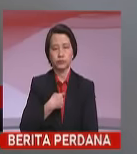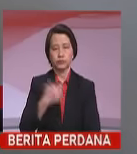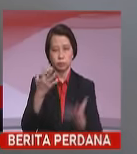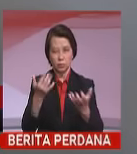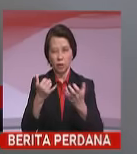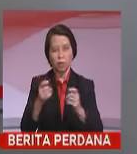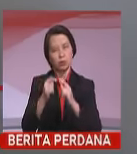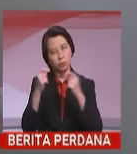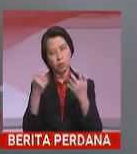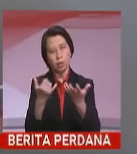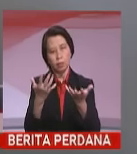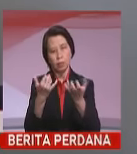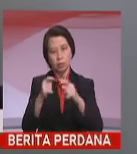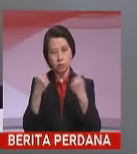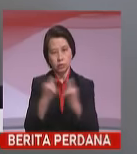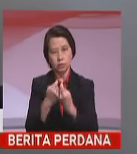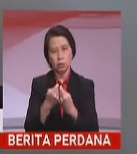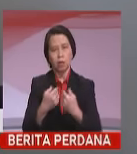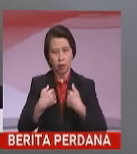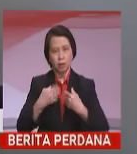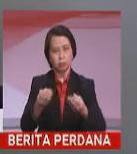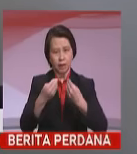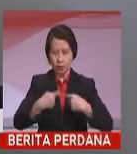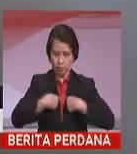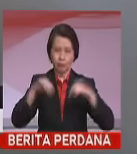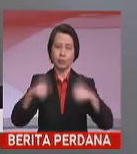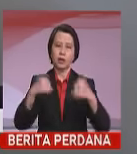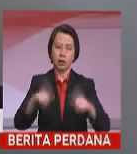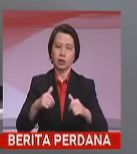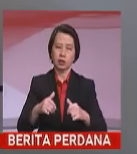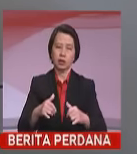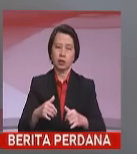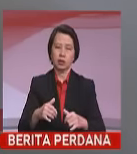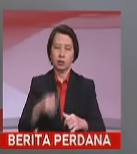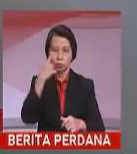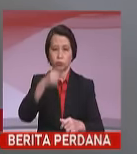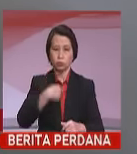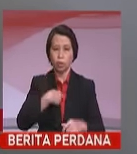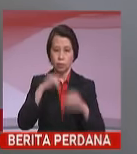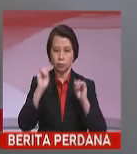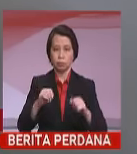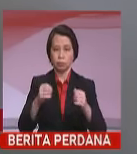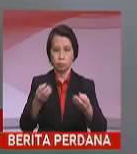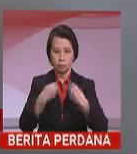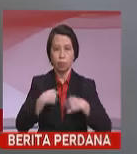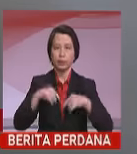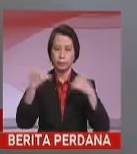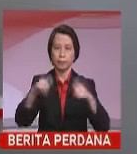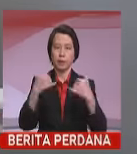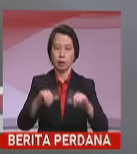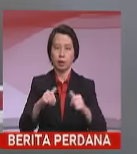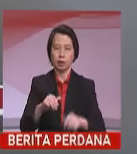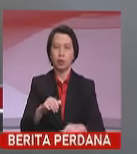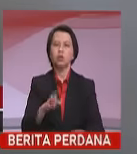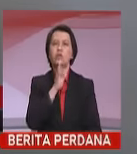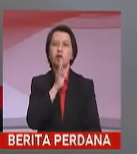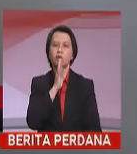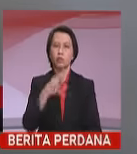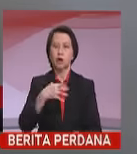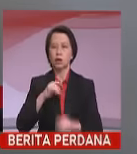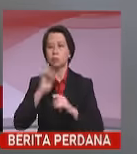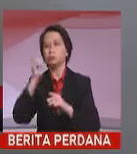I want a team like they have a role for me, untuk mempunyai role untuk saya. Tak guna kalau saya